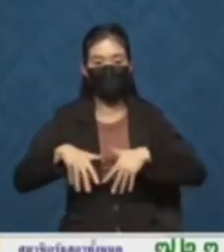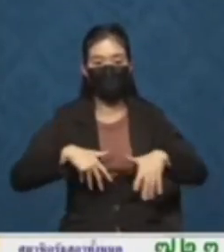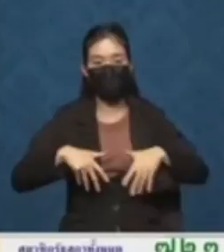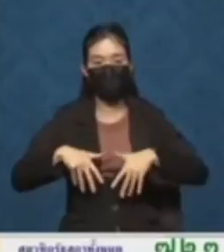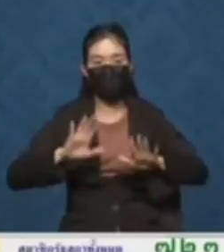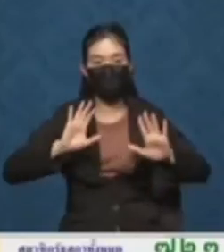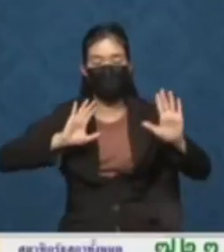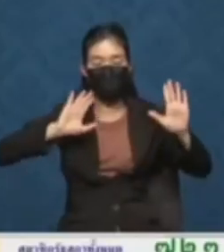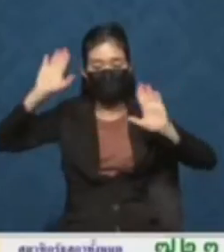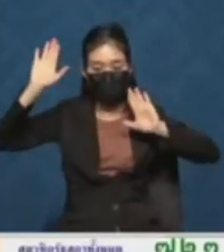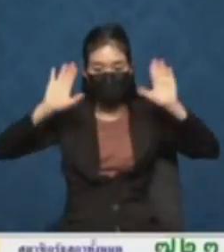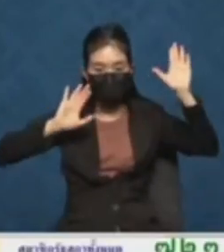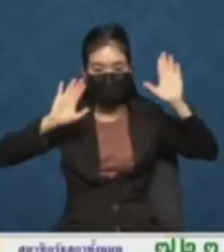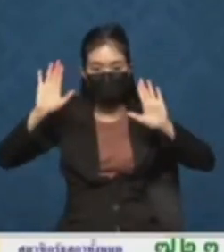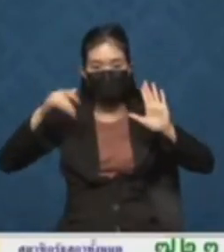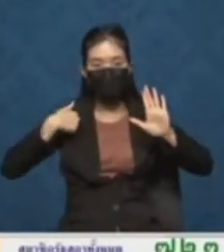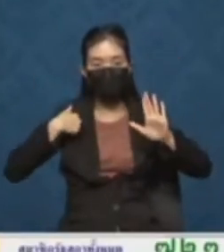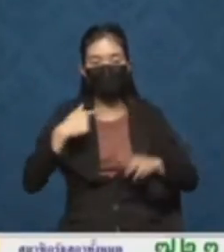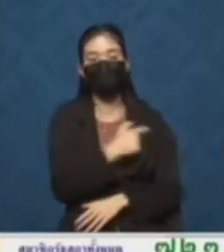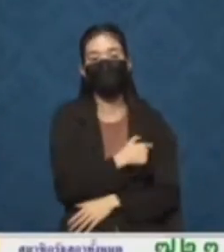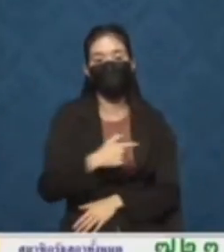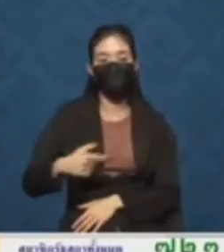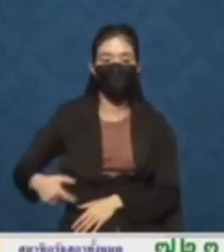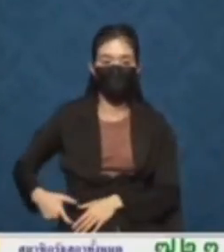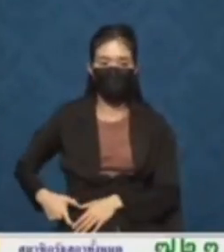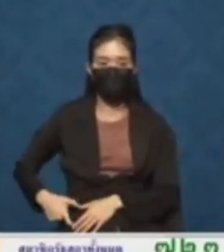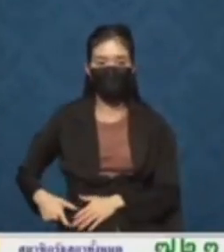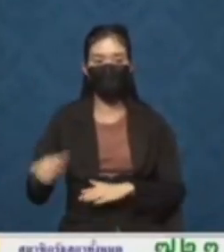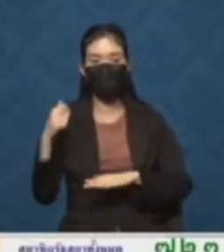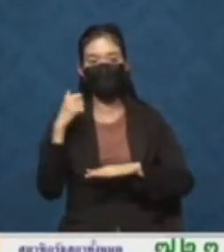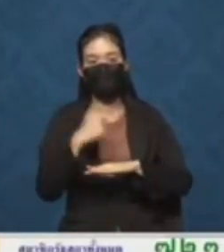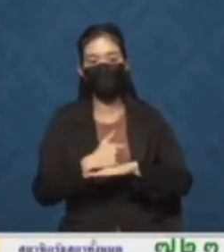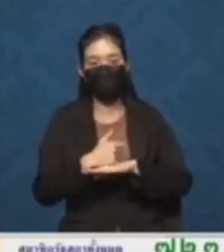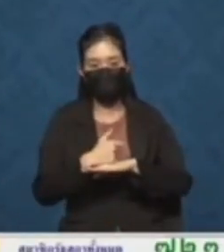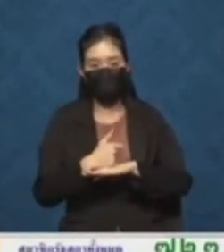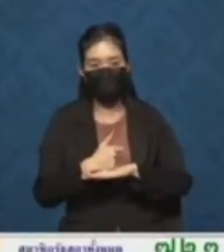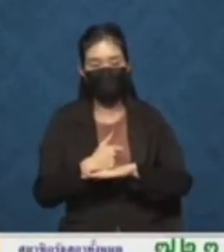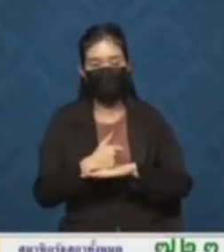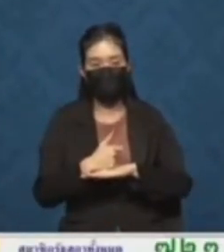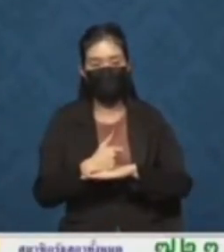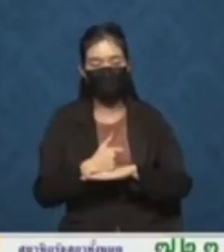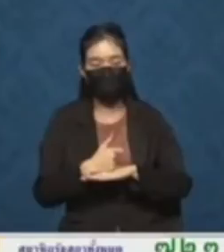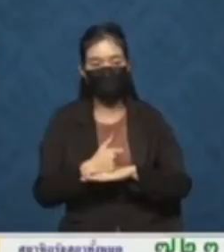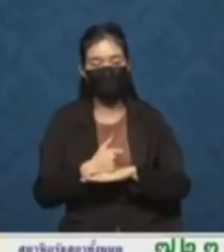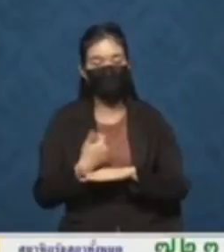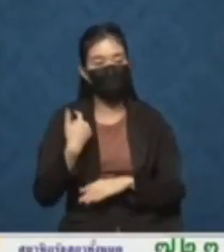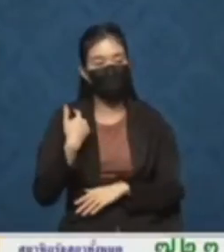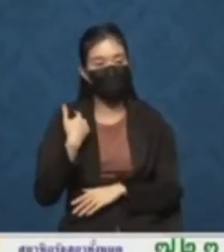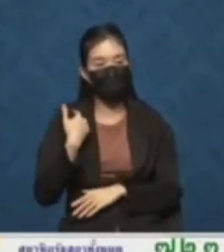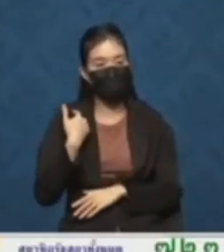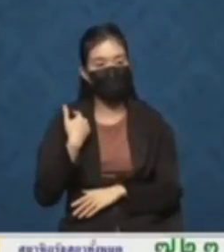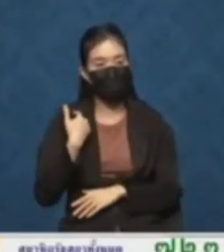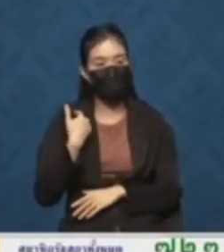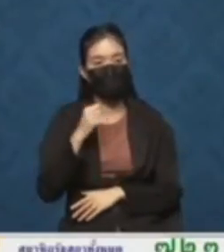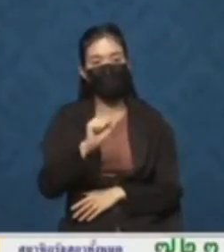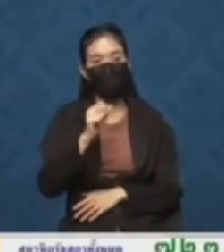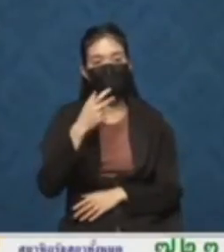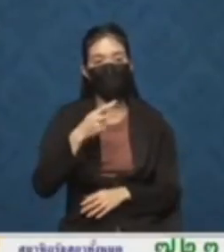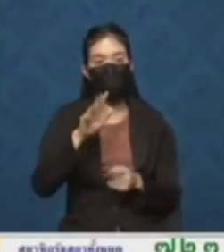ระบบรัฐสภาที่มีพระมหากษัตริย์ทรงเป็นประมุขนั้นเนี่ยเขามีกี่สภา